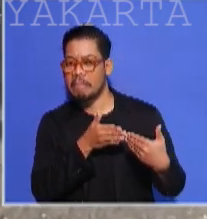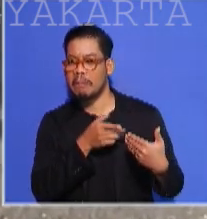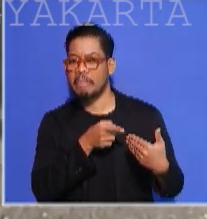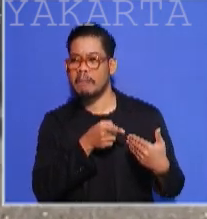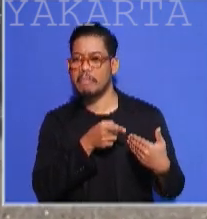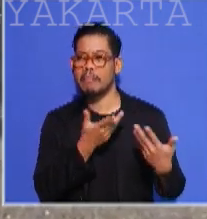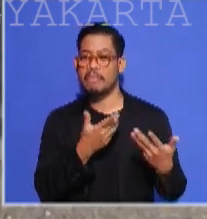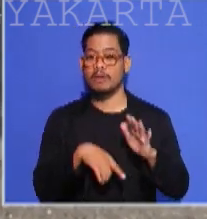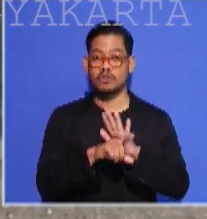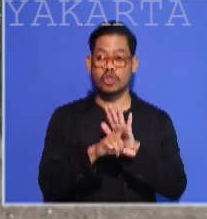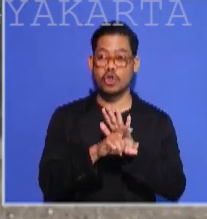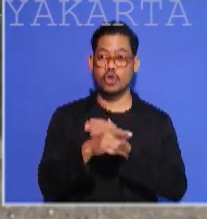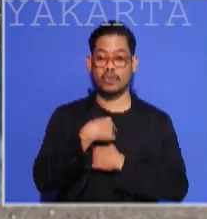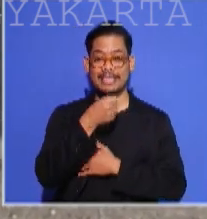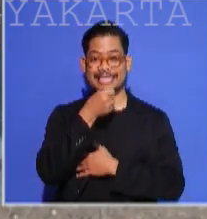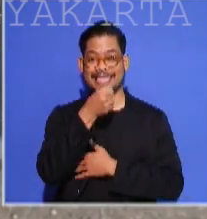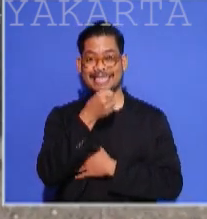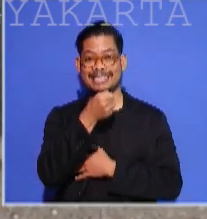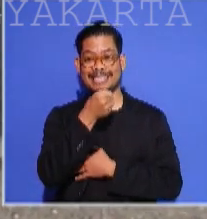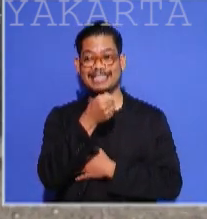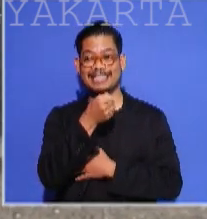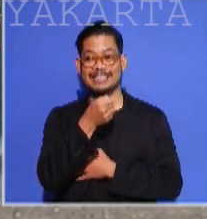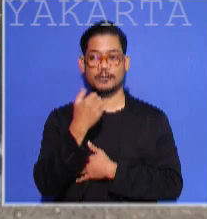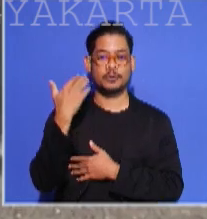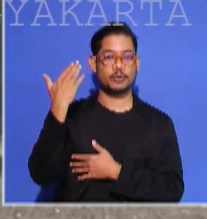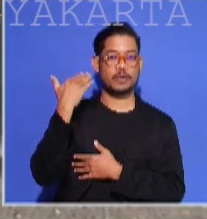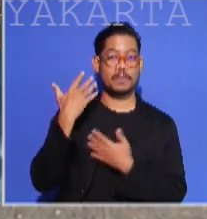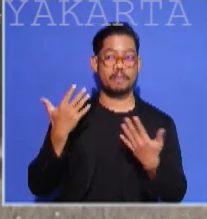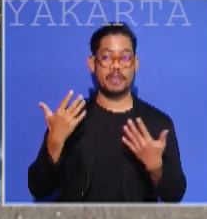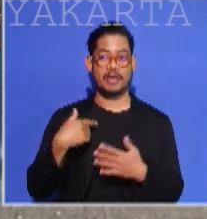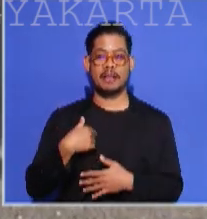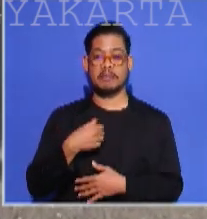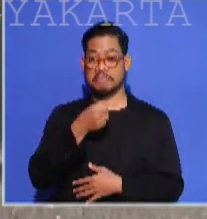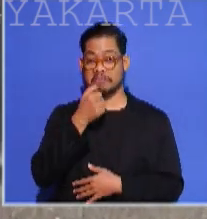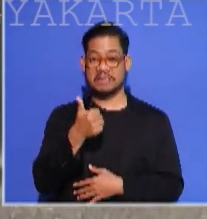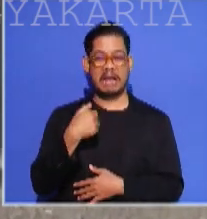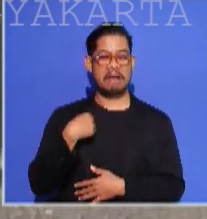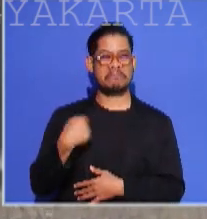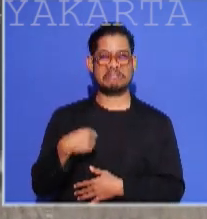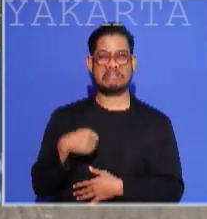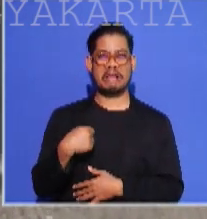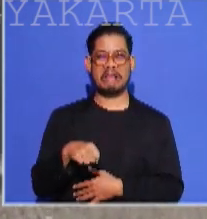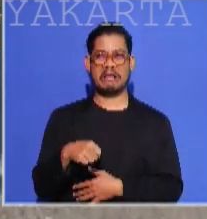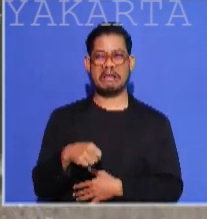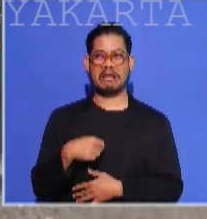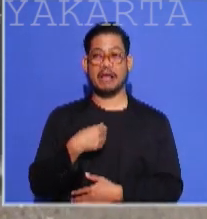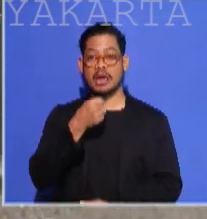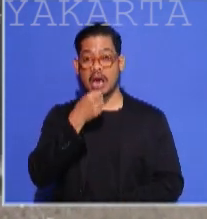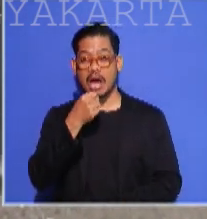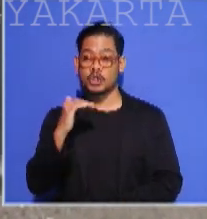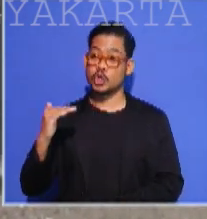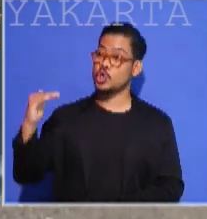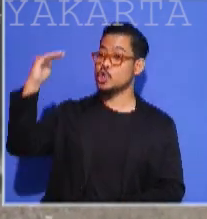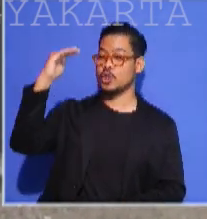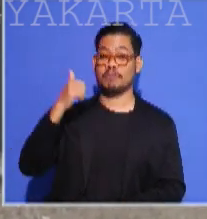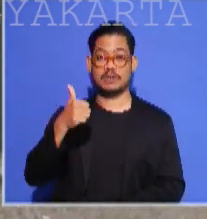misal saya kan nyinden, terus dulu saya tuh gak bisa banget yang namanya sampai 3 atas. Terus sekarang saya